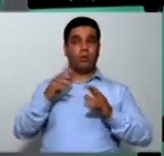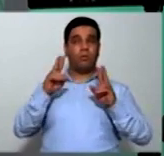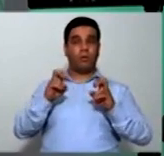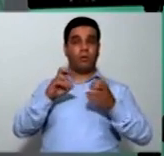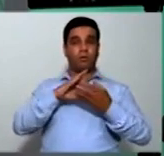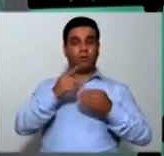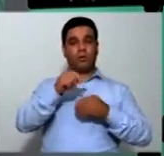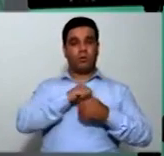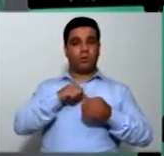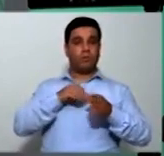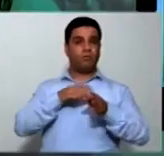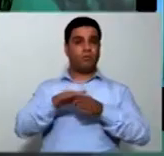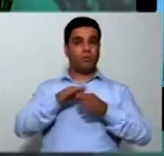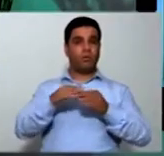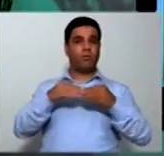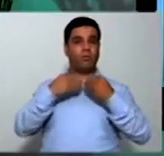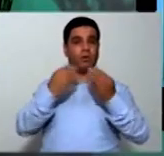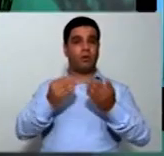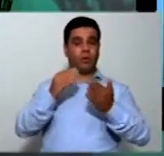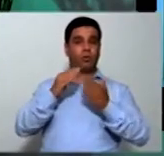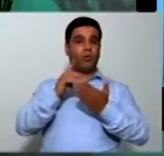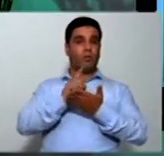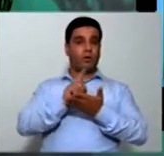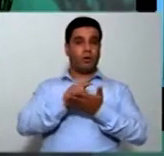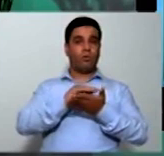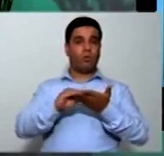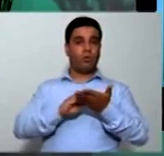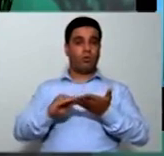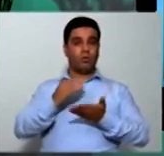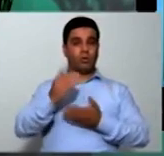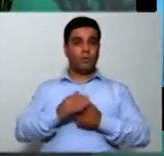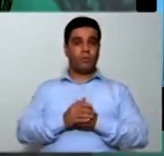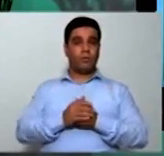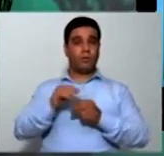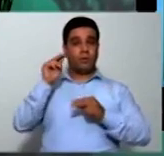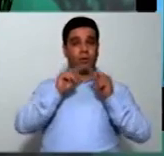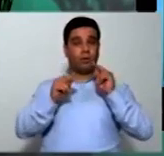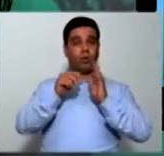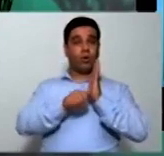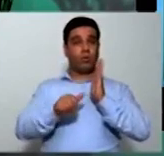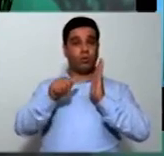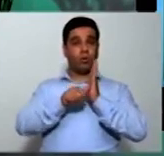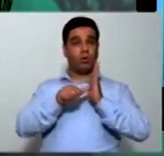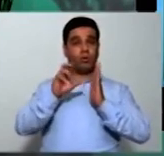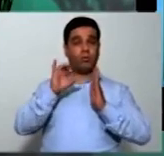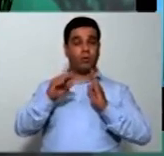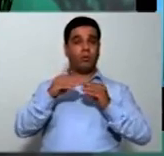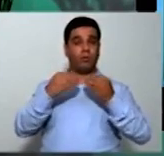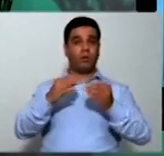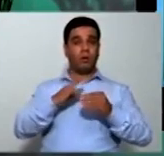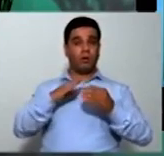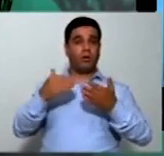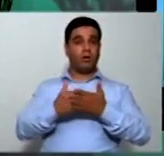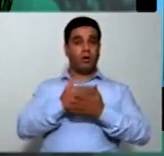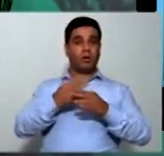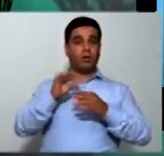Mavzuni mustahkamlash uchun beriladigan topshiriqlarni belgilab oling. Darslikning 66-betida berilgan